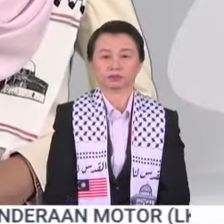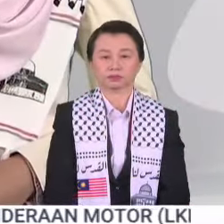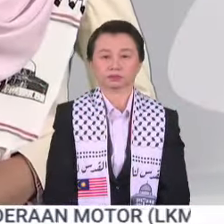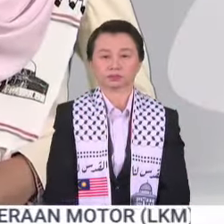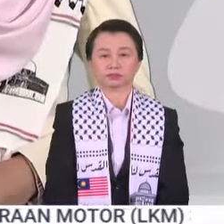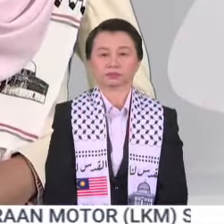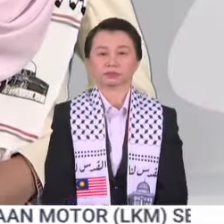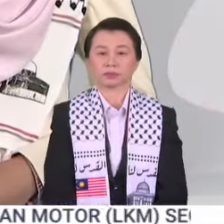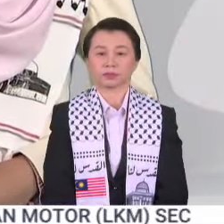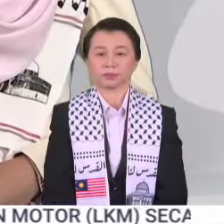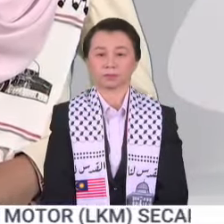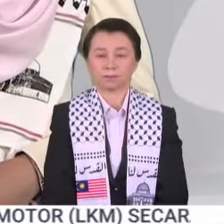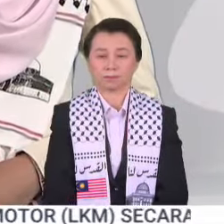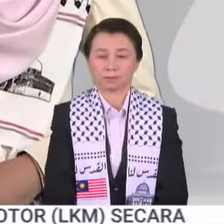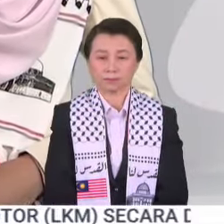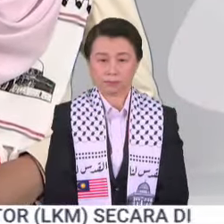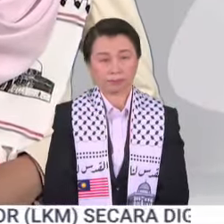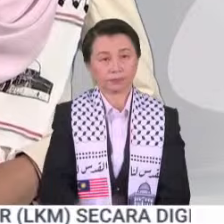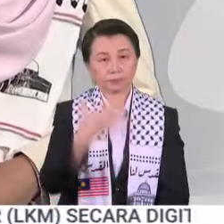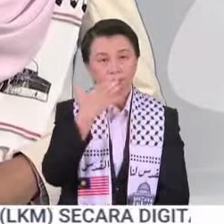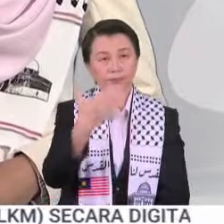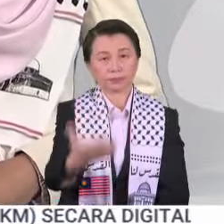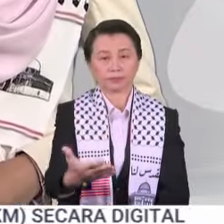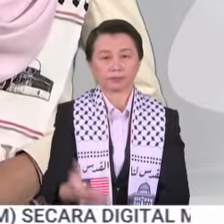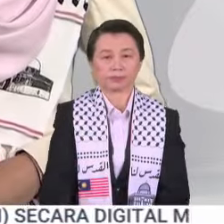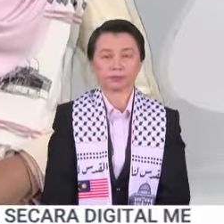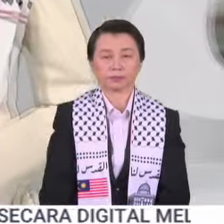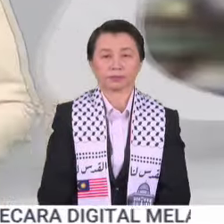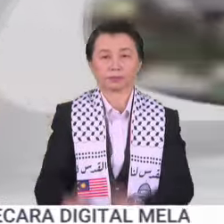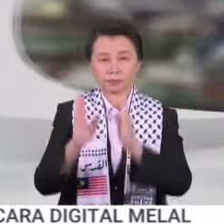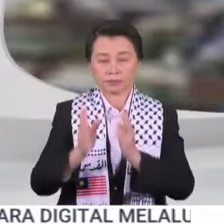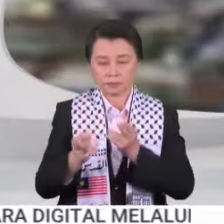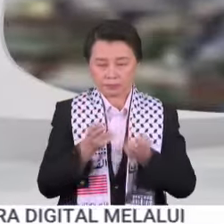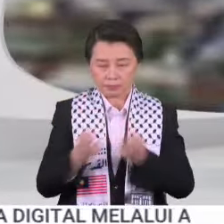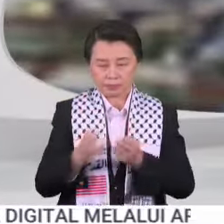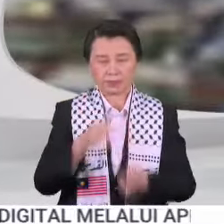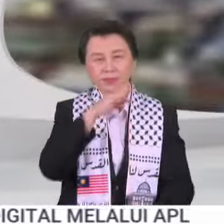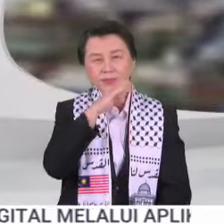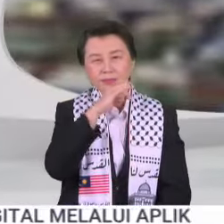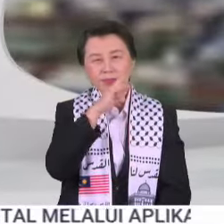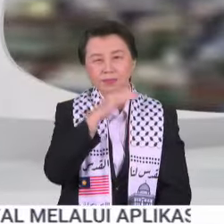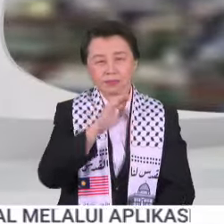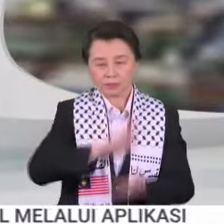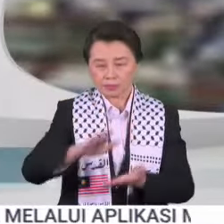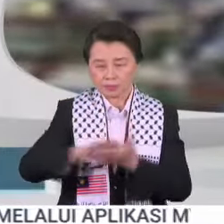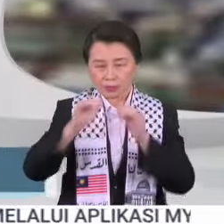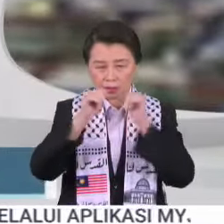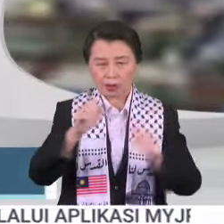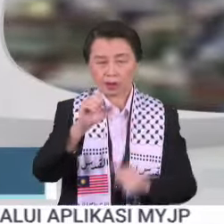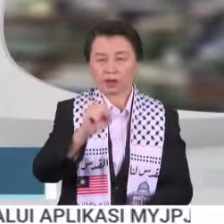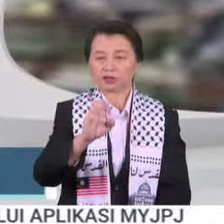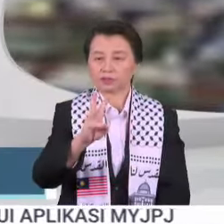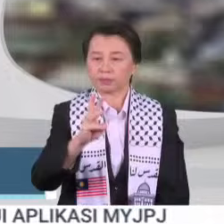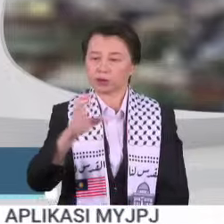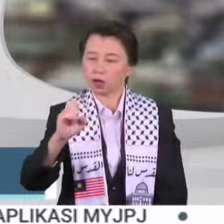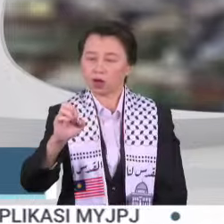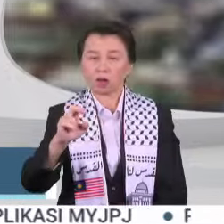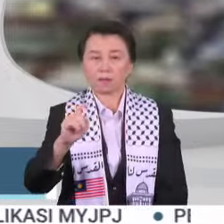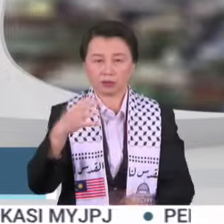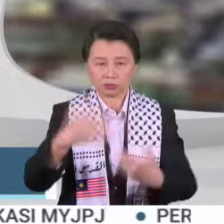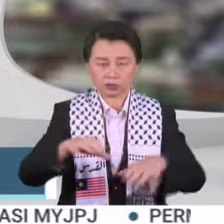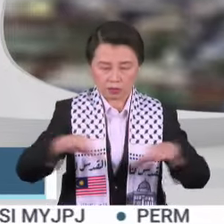Razi, silakan. Terima kasih, Nurul. Perbadanan Pengurusan Sisa Pepeja dan Pembersihan Awam SW Corp Pahang telah